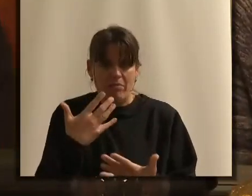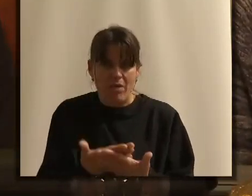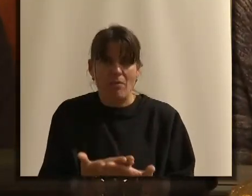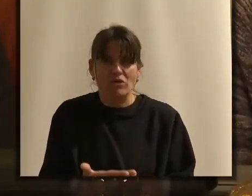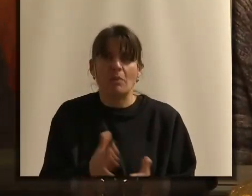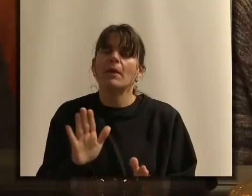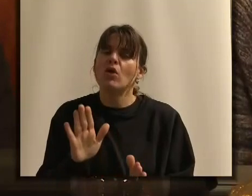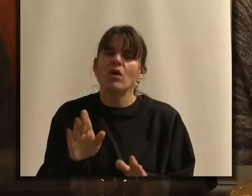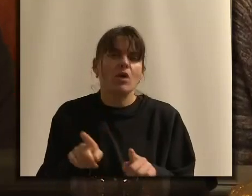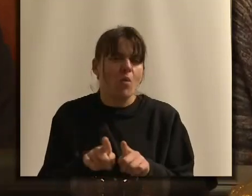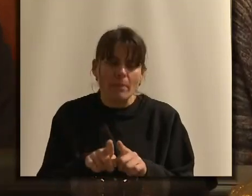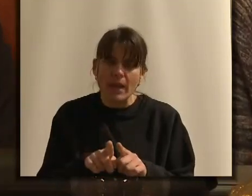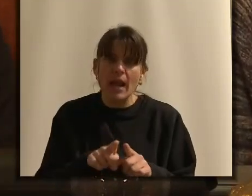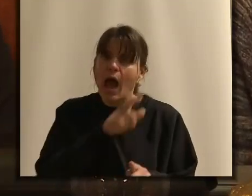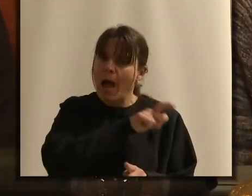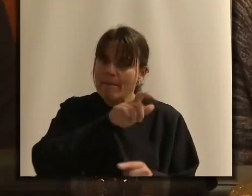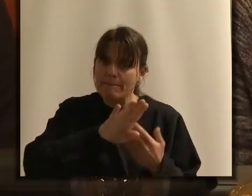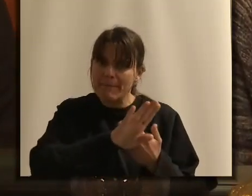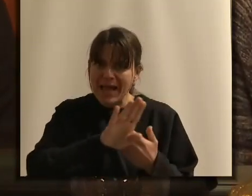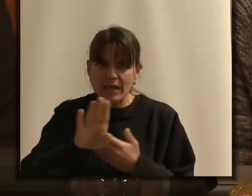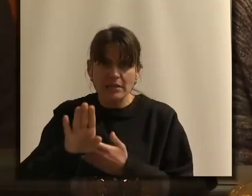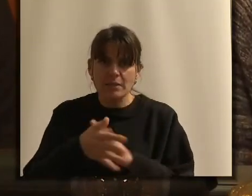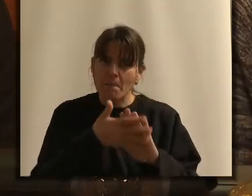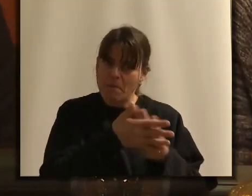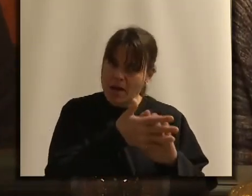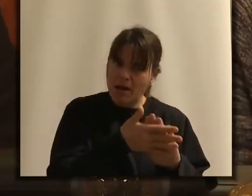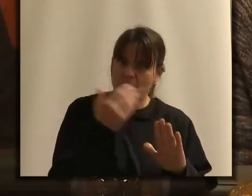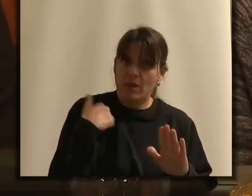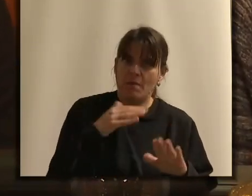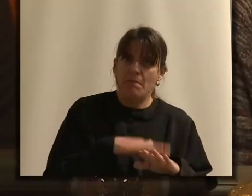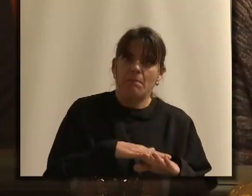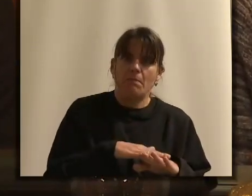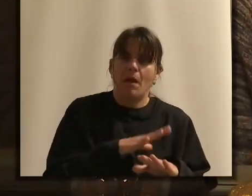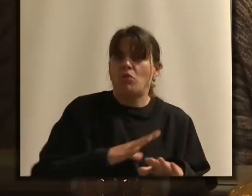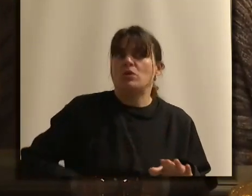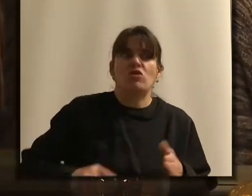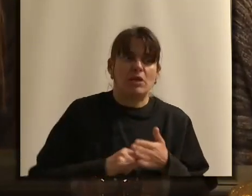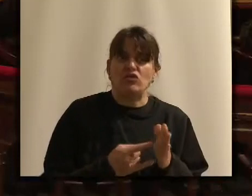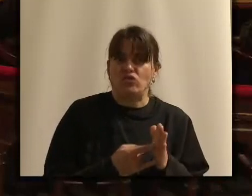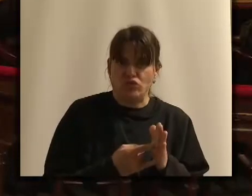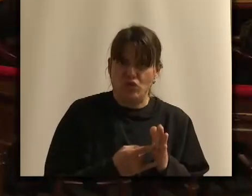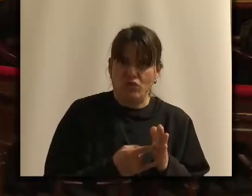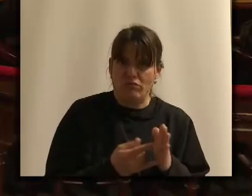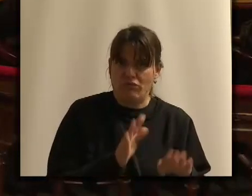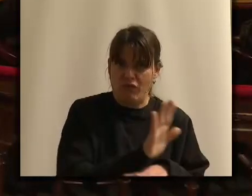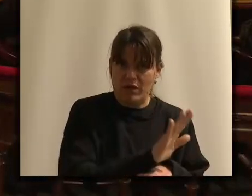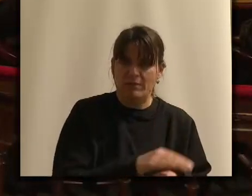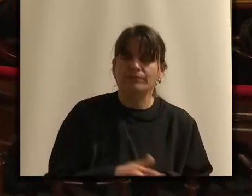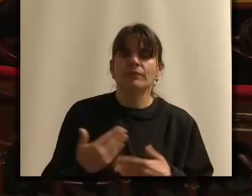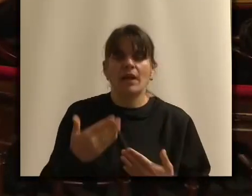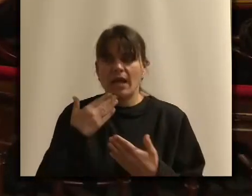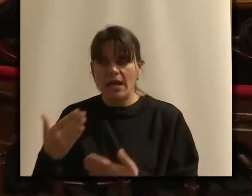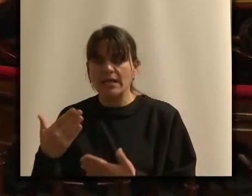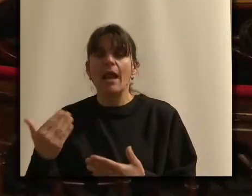tota manera, ja parlarem amb els veïns que vosaltres dieu i a veure què es pot fer mentrestant. Moltes gràcies. Passem ara a precs i